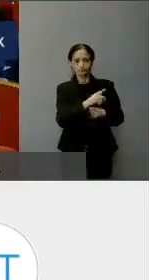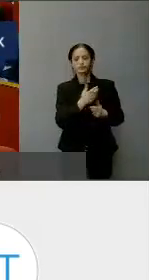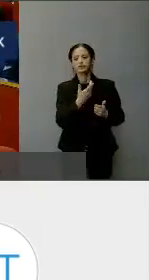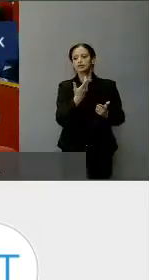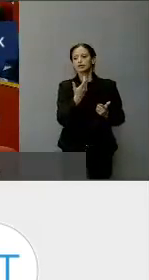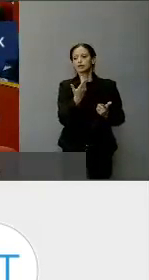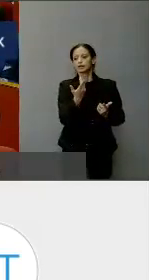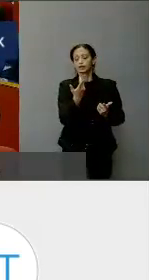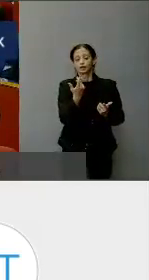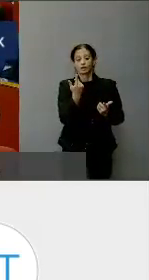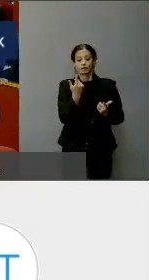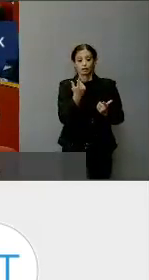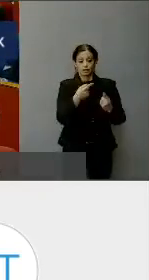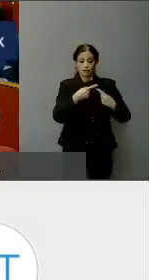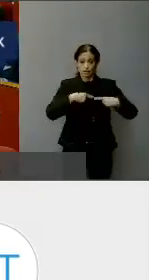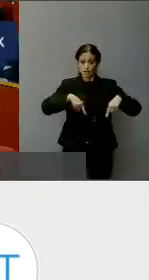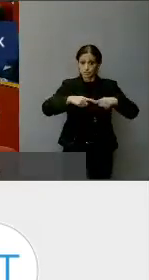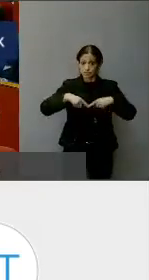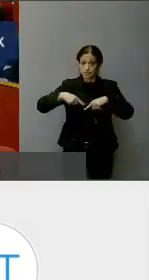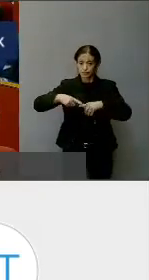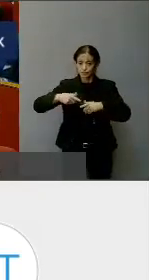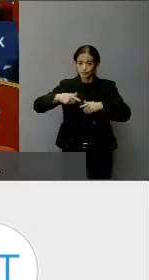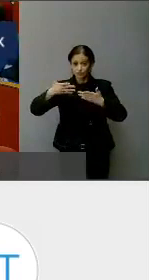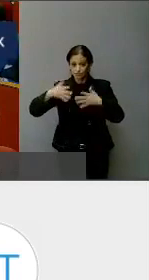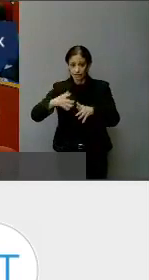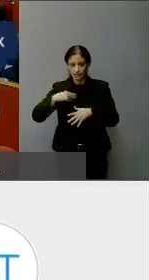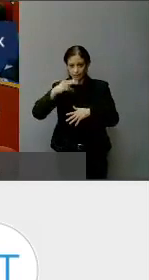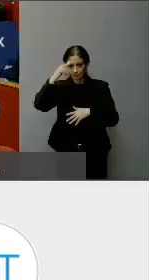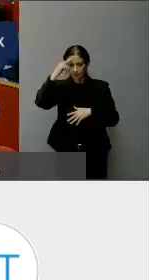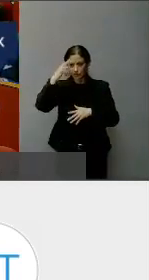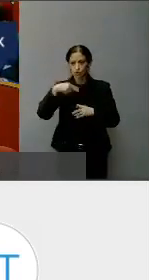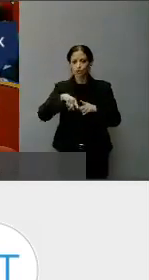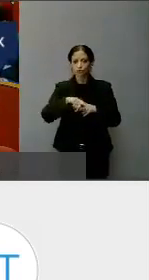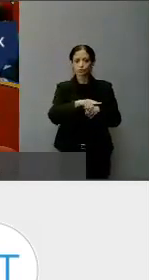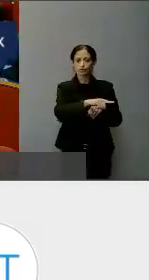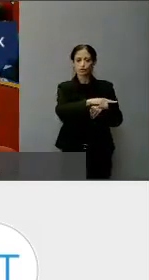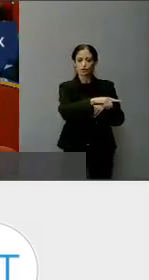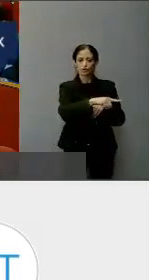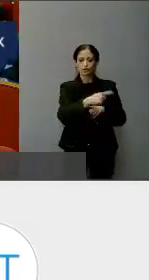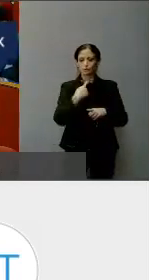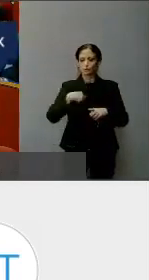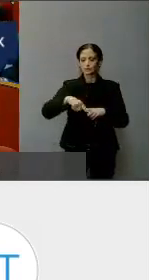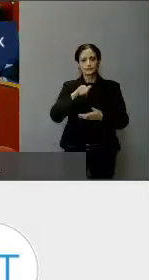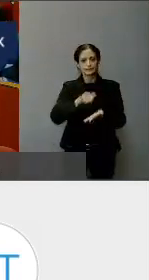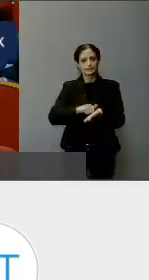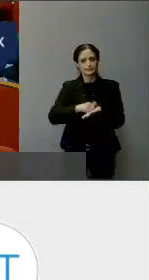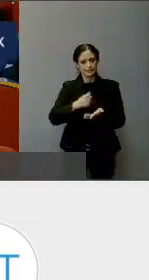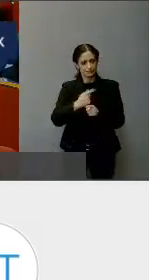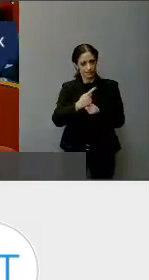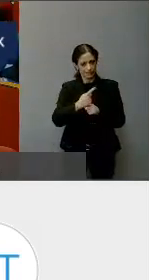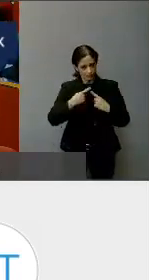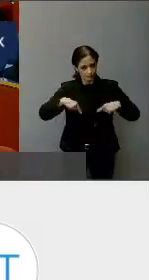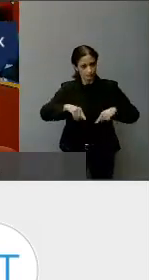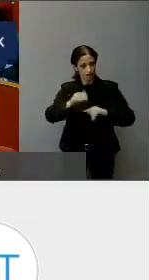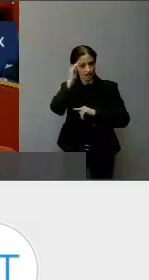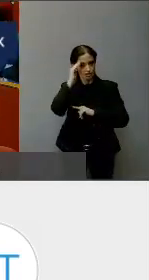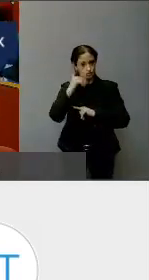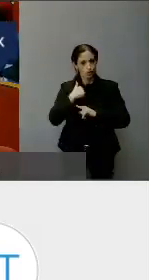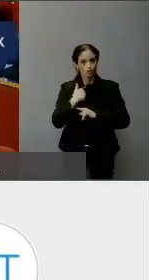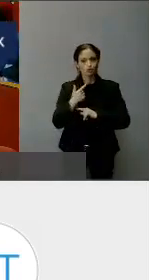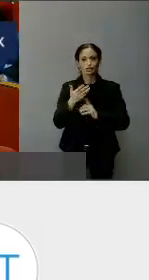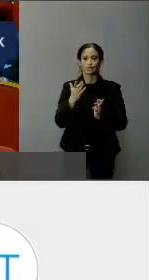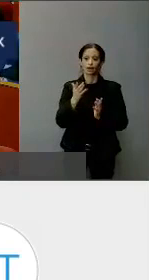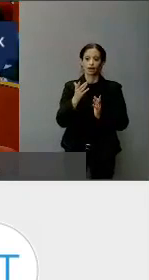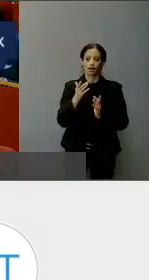ricordo perché c'è stato resistenza da parte nostra farle non perché voi avevate